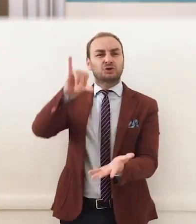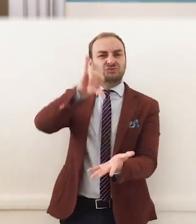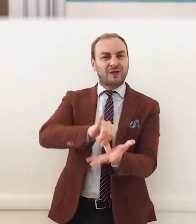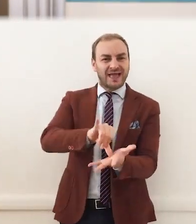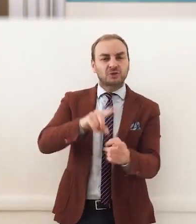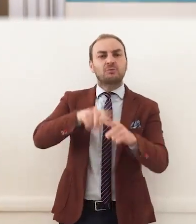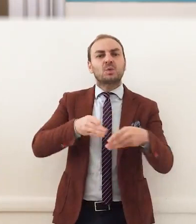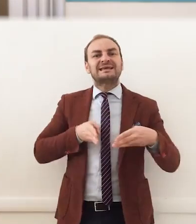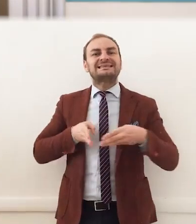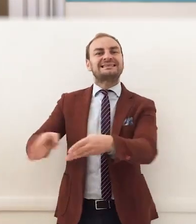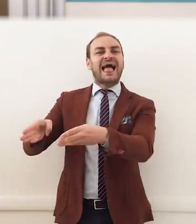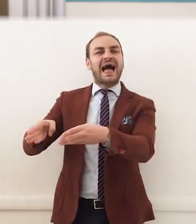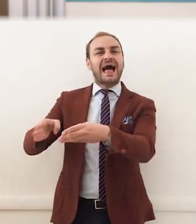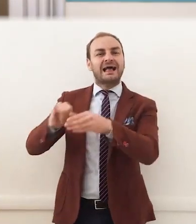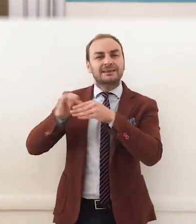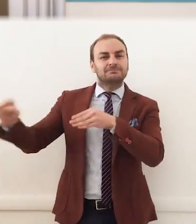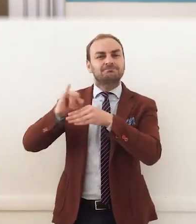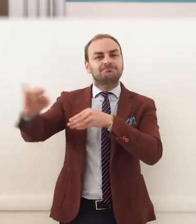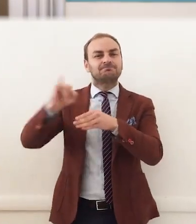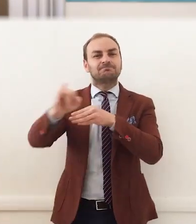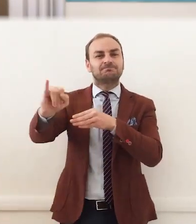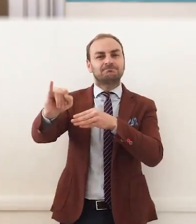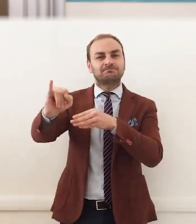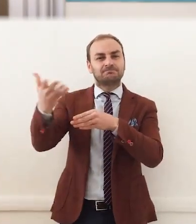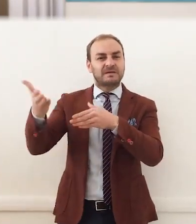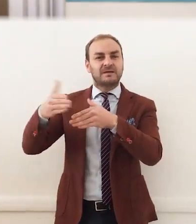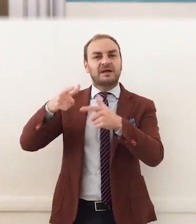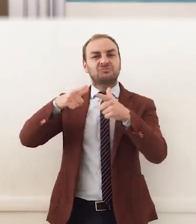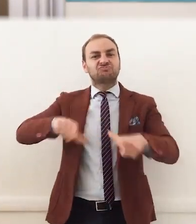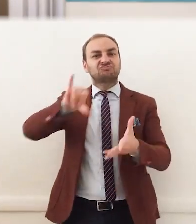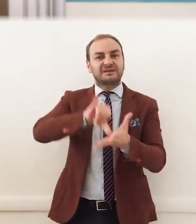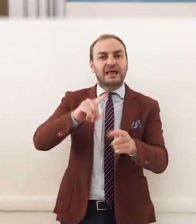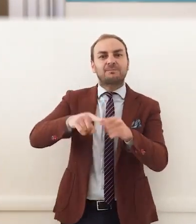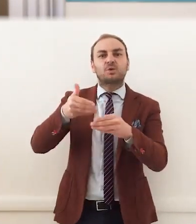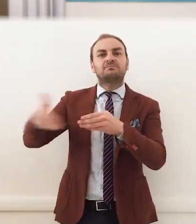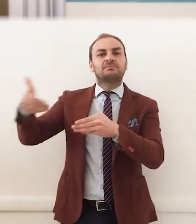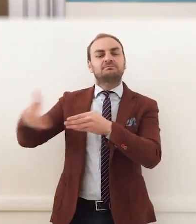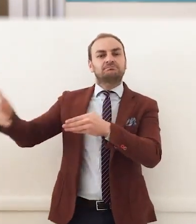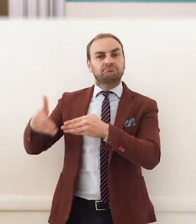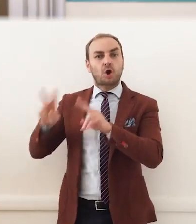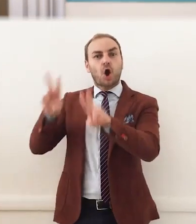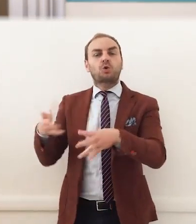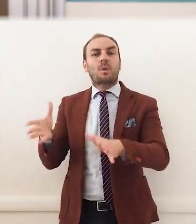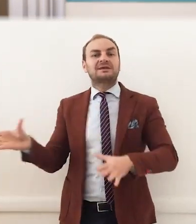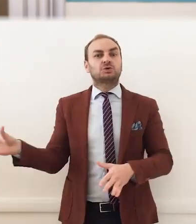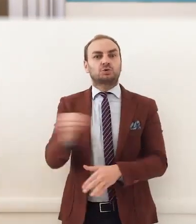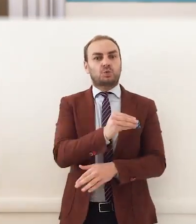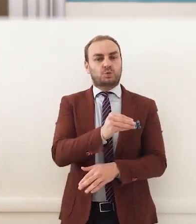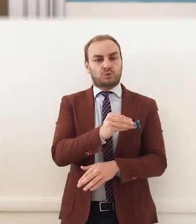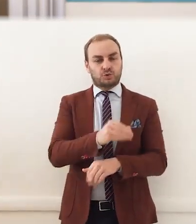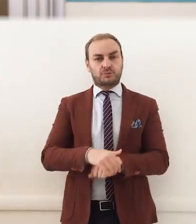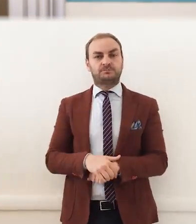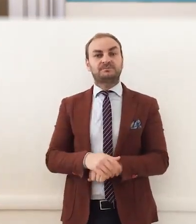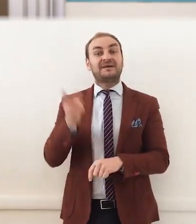strade cittadine soprattutto per ciò che concerne le strade della della periferia stiamo facendo